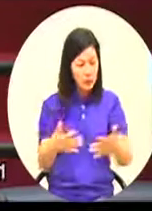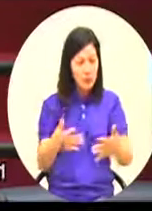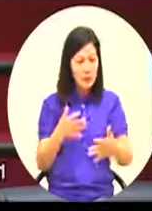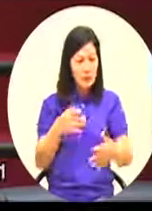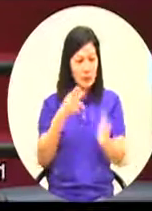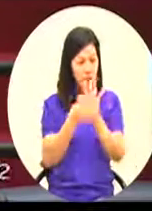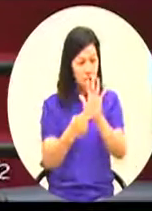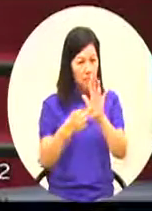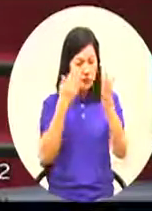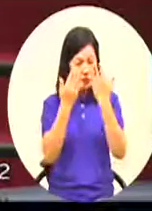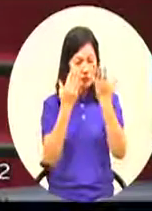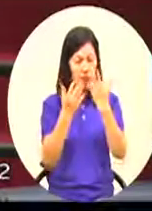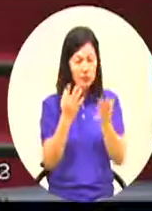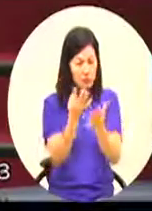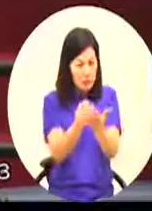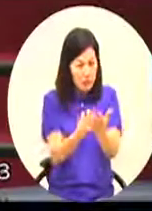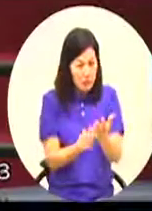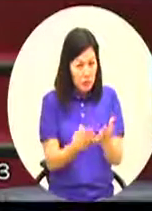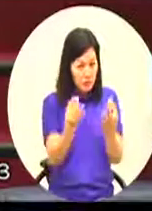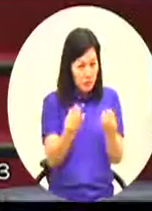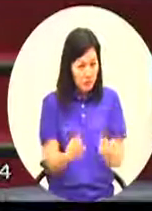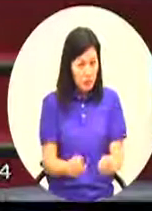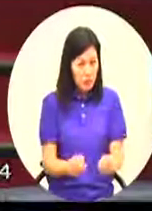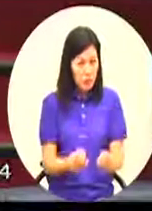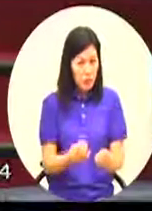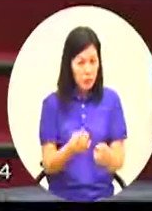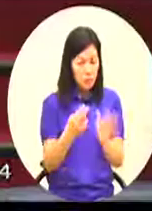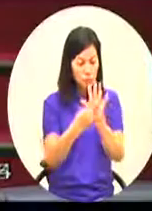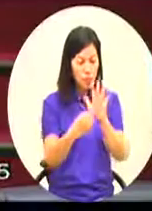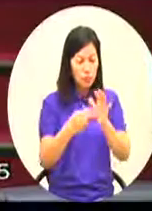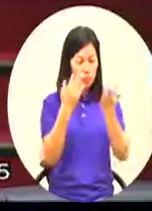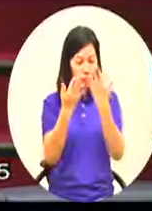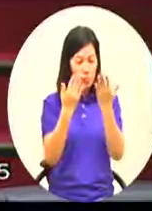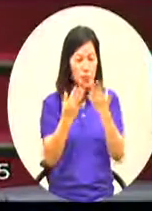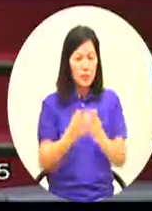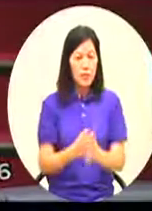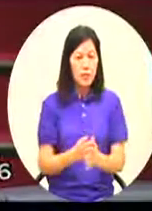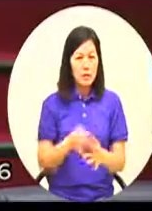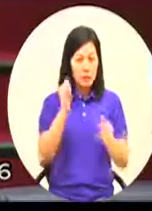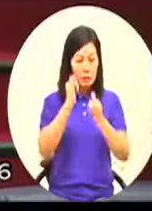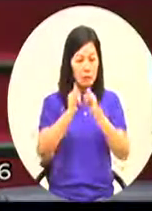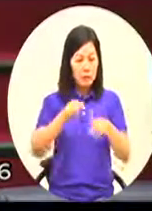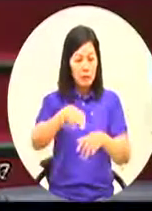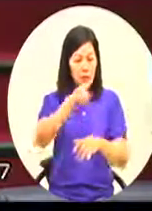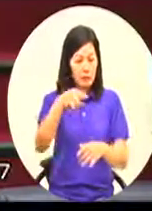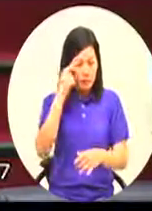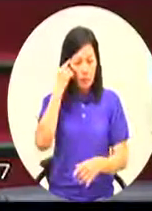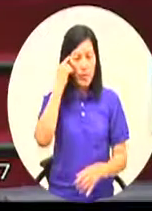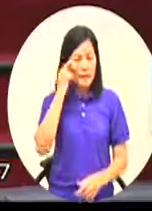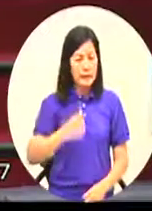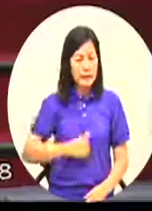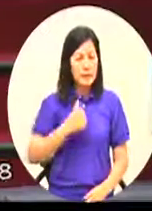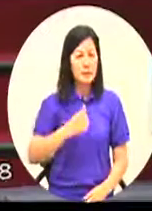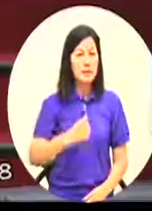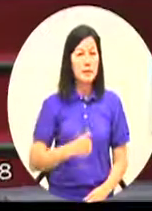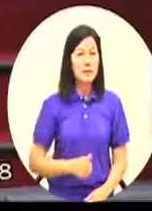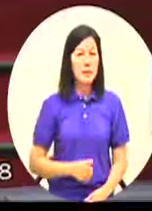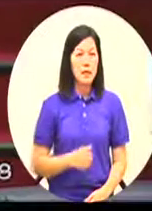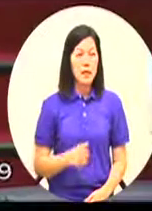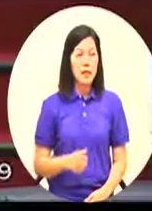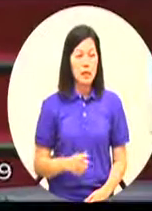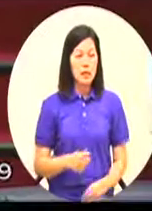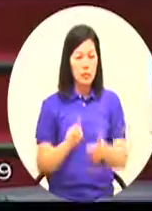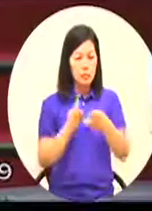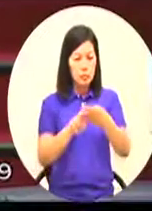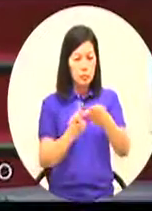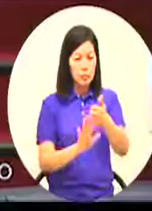楚，把这个数字讲清楚说明白，让我们的乡亲真正感受到你在当主委的任